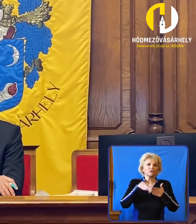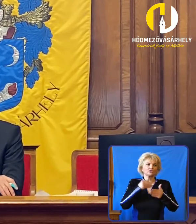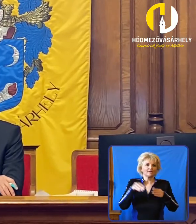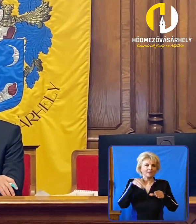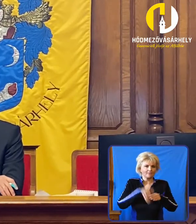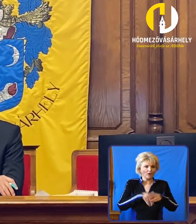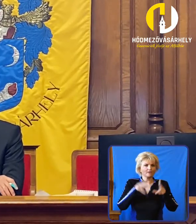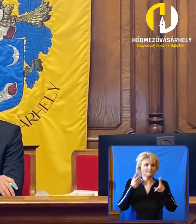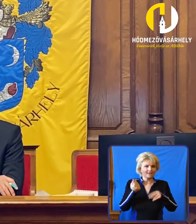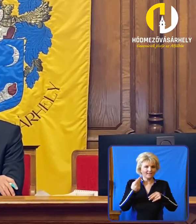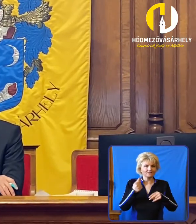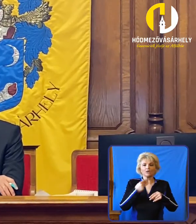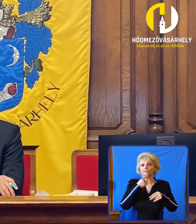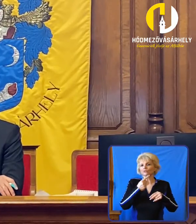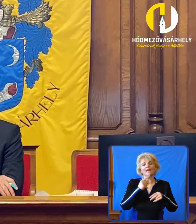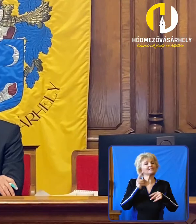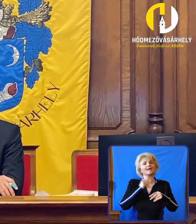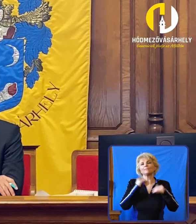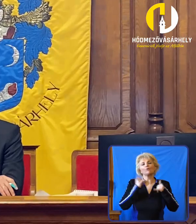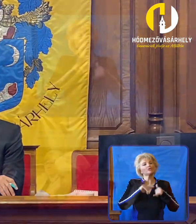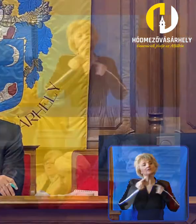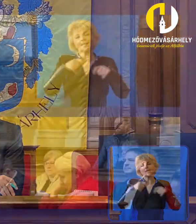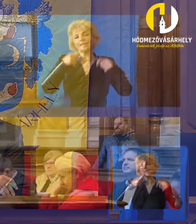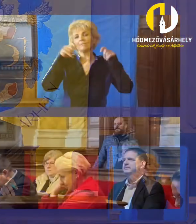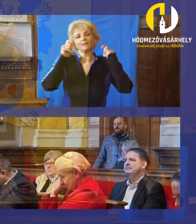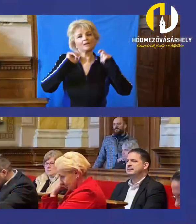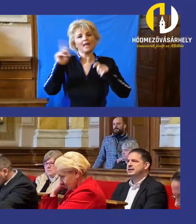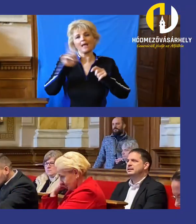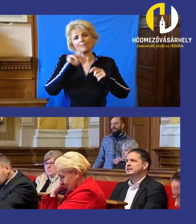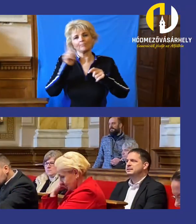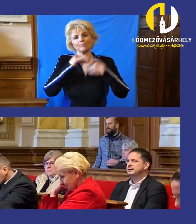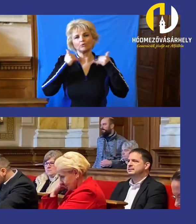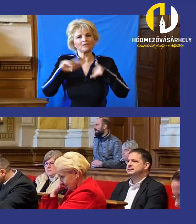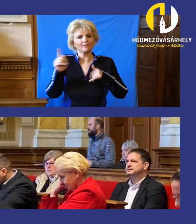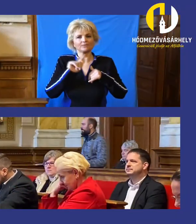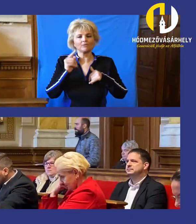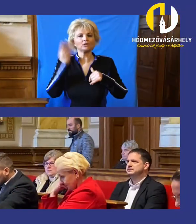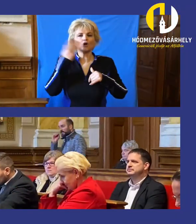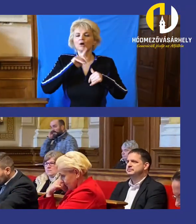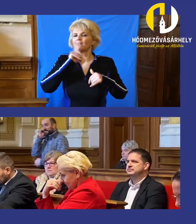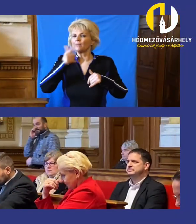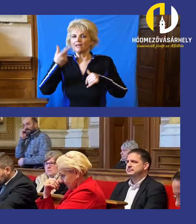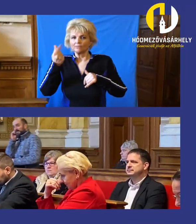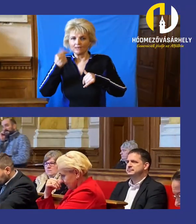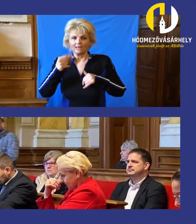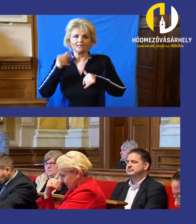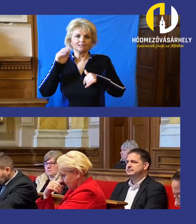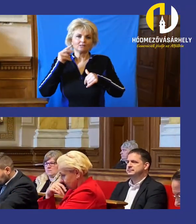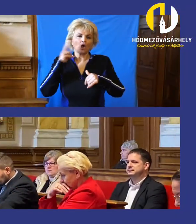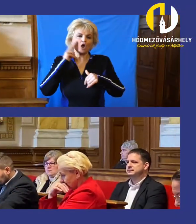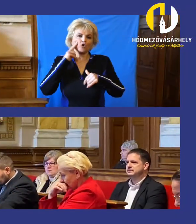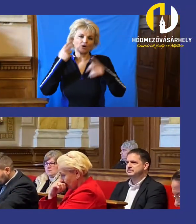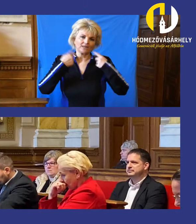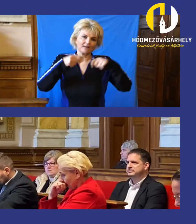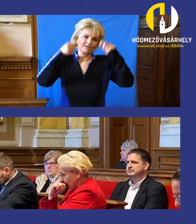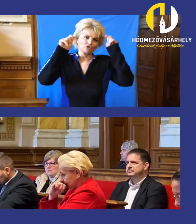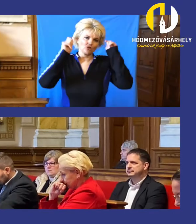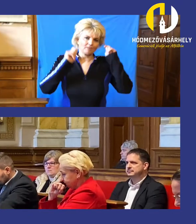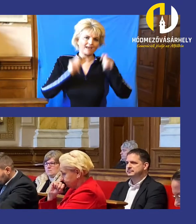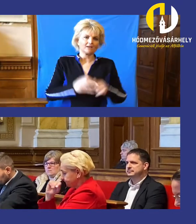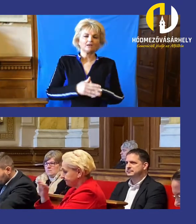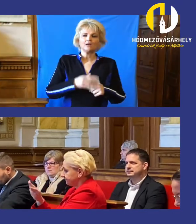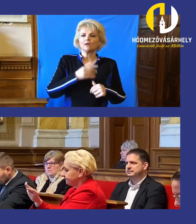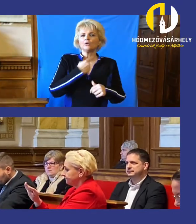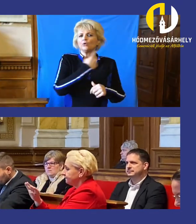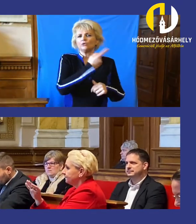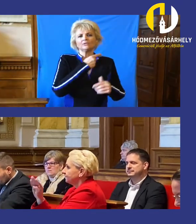rá pénz, akkor azt mondják, hogy ne építs, Isten őriz, hogy most megépítsük. Majd, ha nem lesz pénz, akkor építsük meg. Amikor van rá pénz, akkor ne építsük meg. Önöknek